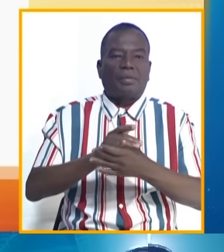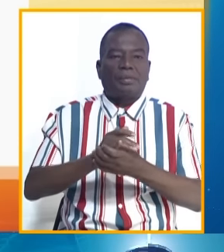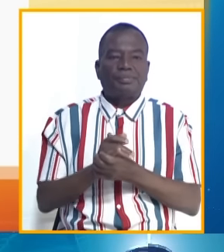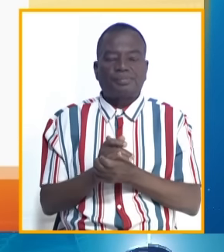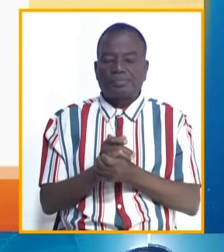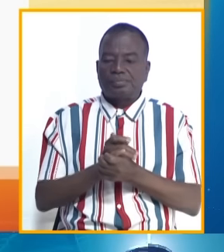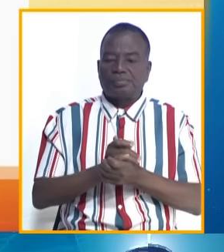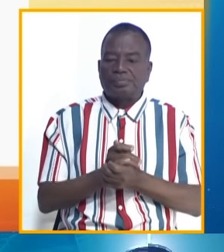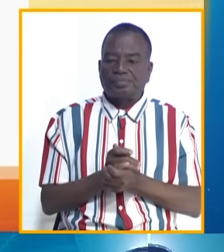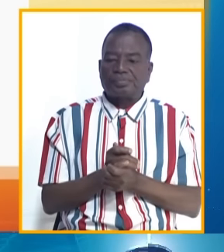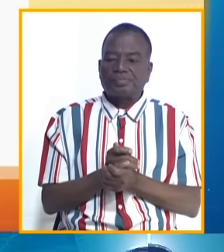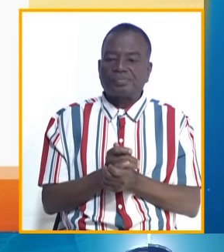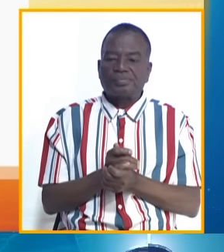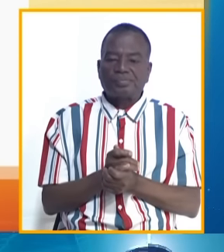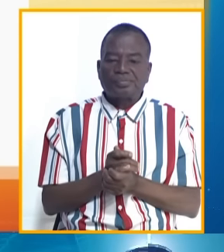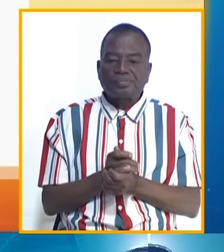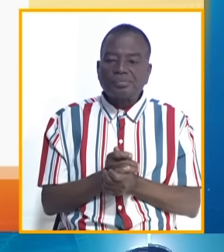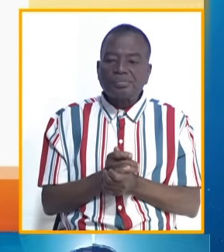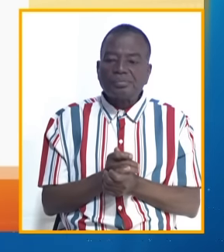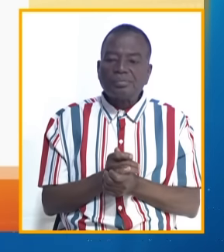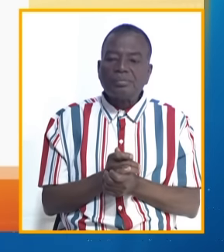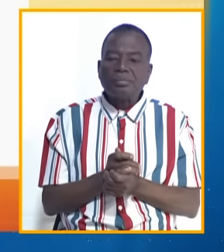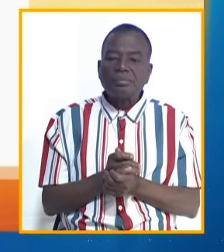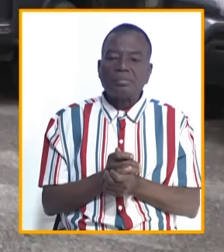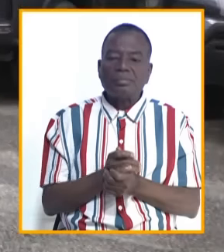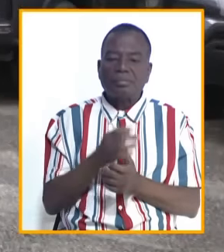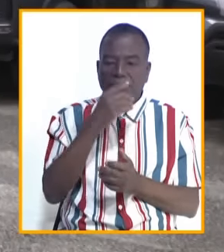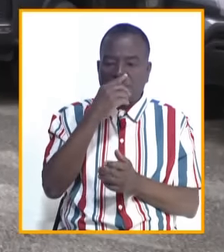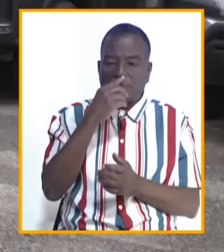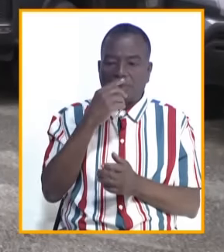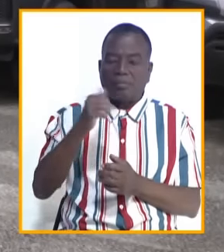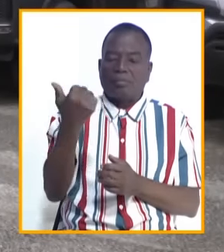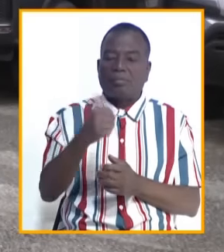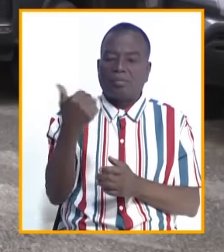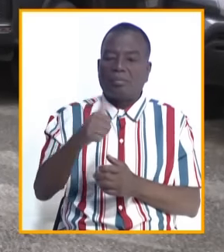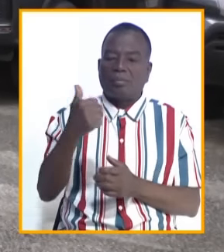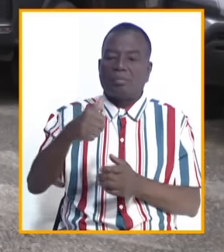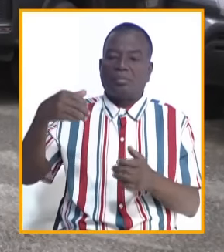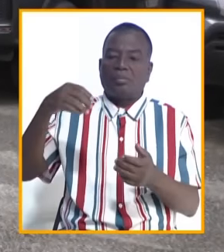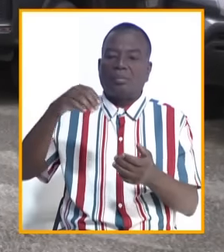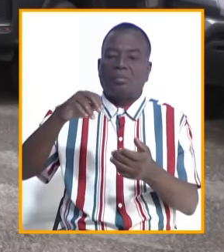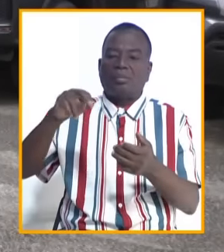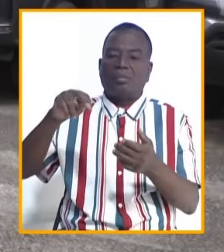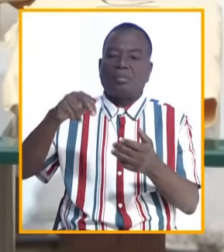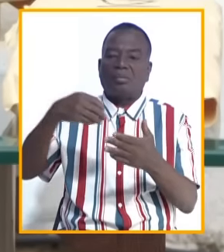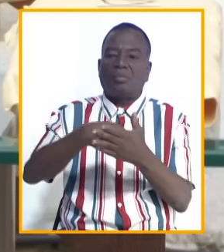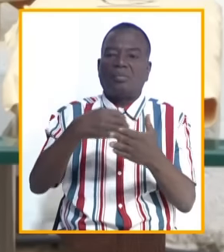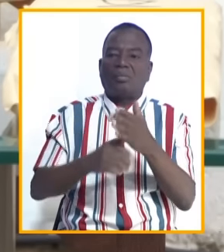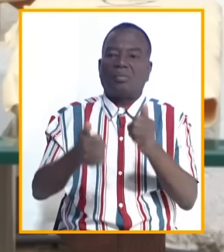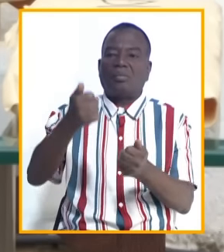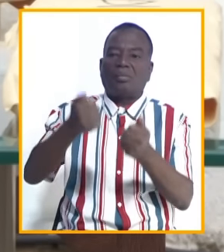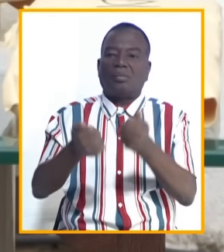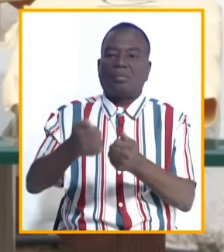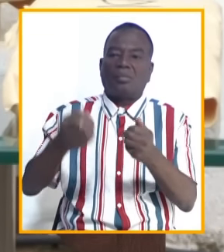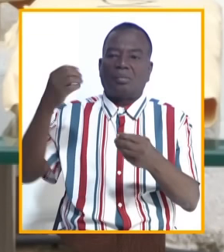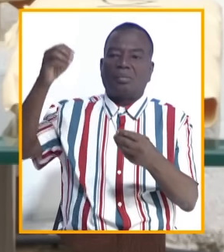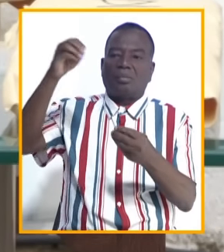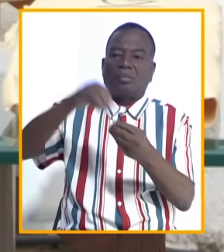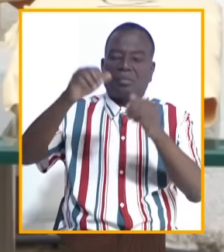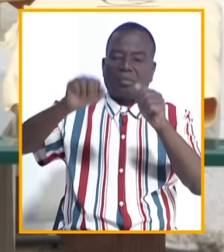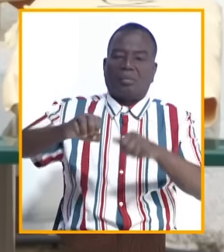dans un commentaire de Walter Amadou Ouattara. 10 nouveaux véhicules de type 4x4 pour renforcer